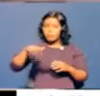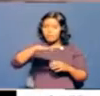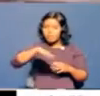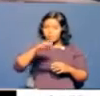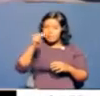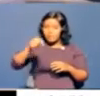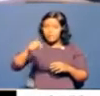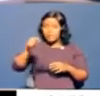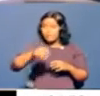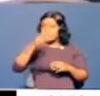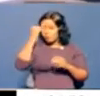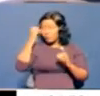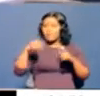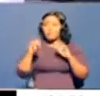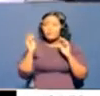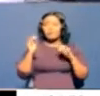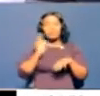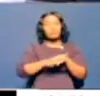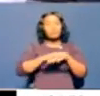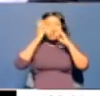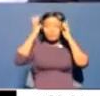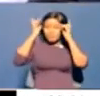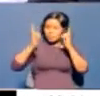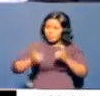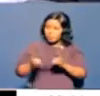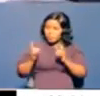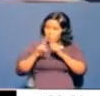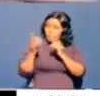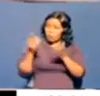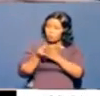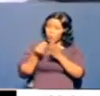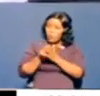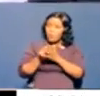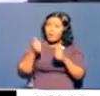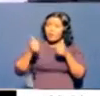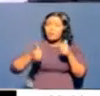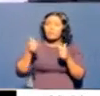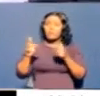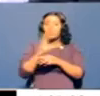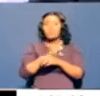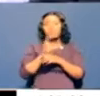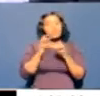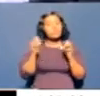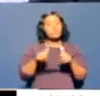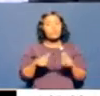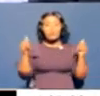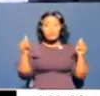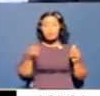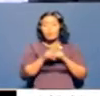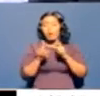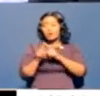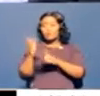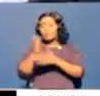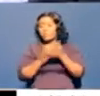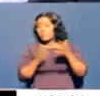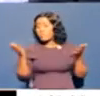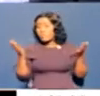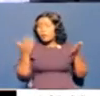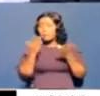wazo ya kutengeneza huu mradi, na fedha iliyotumika pia imetumika vizuri. Pengine hata utasema ilitumika